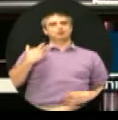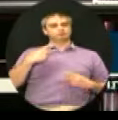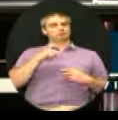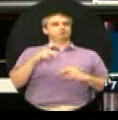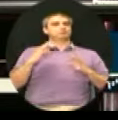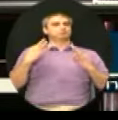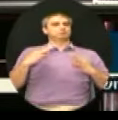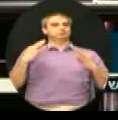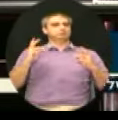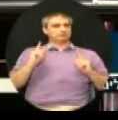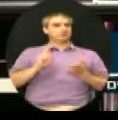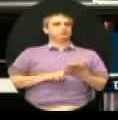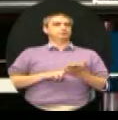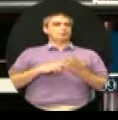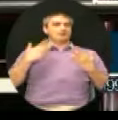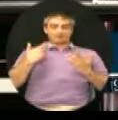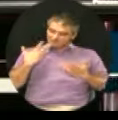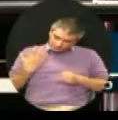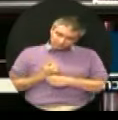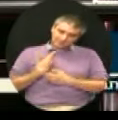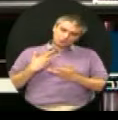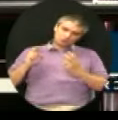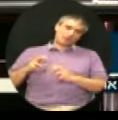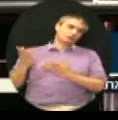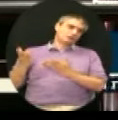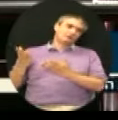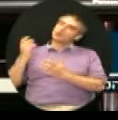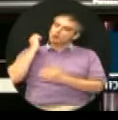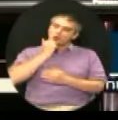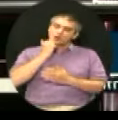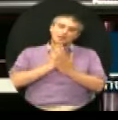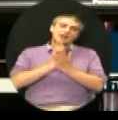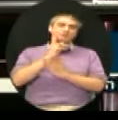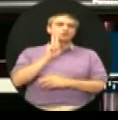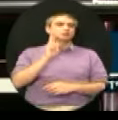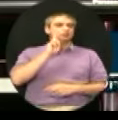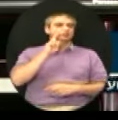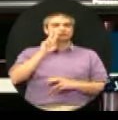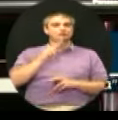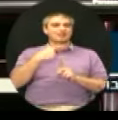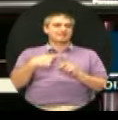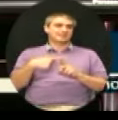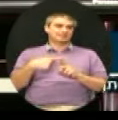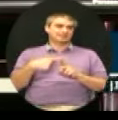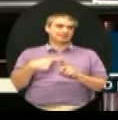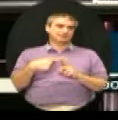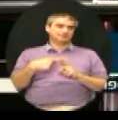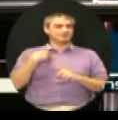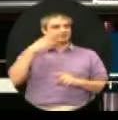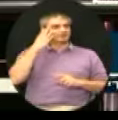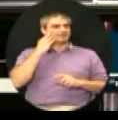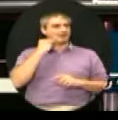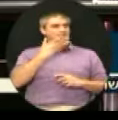נושא שהיה ראוי להיות בו, וזכינו לשבת איתו למעשה כל יום שישי כשעתיים וחצי,